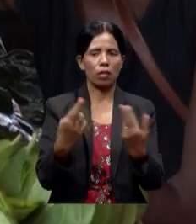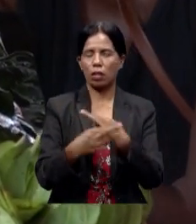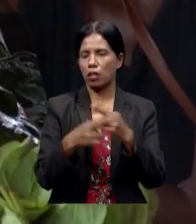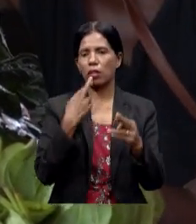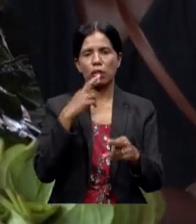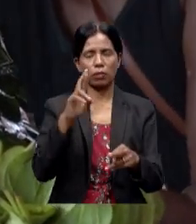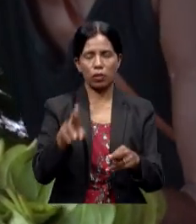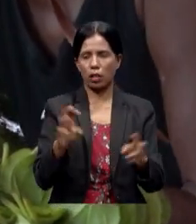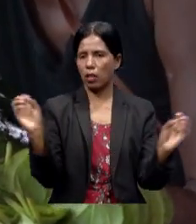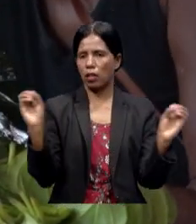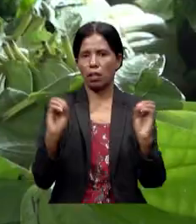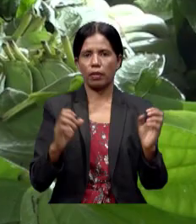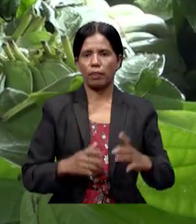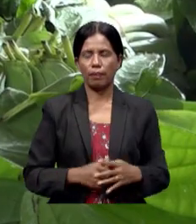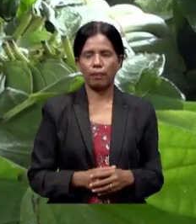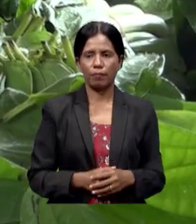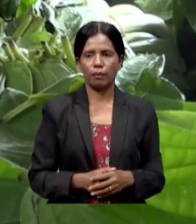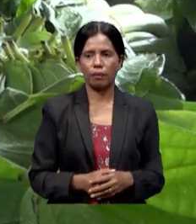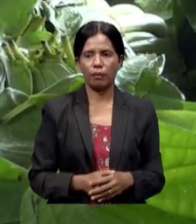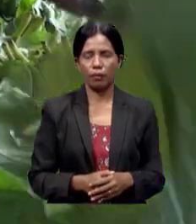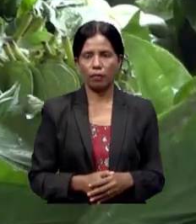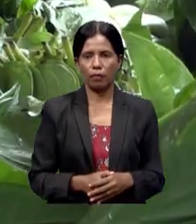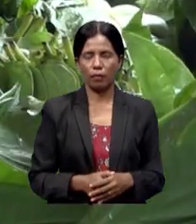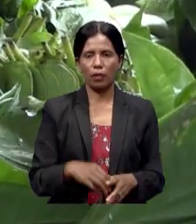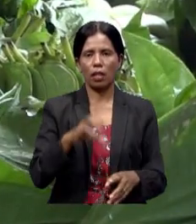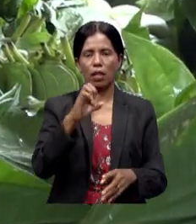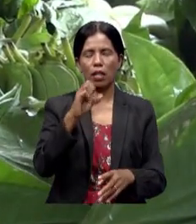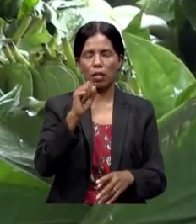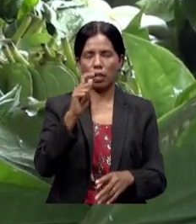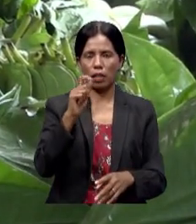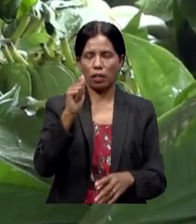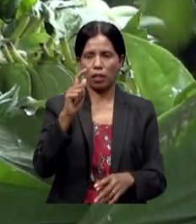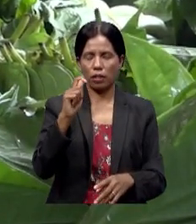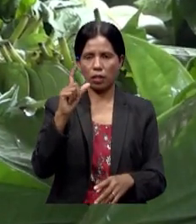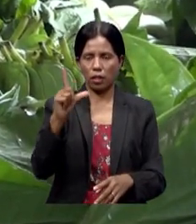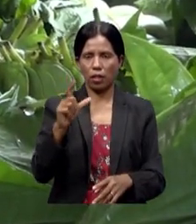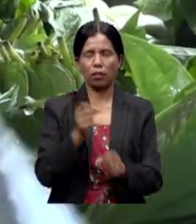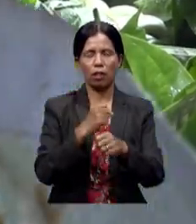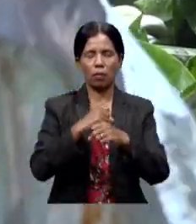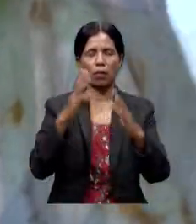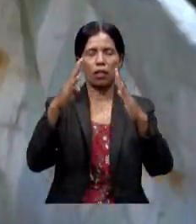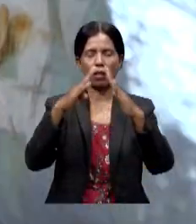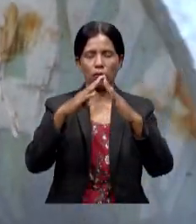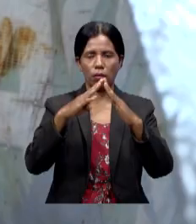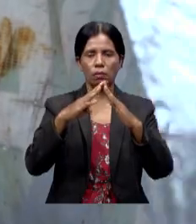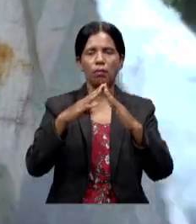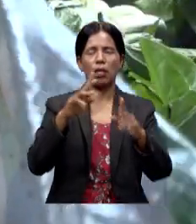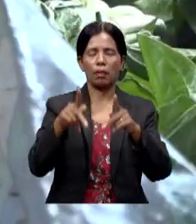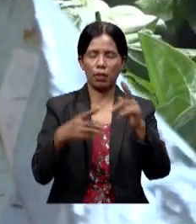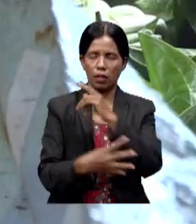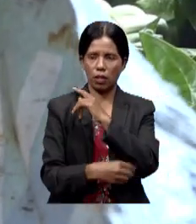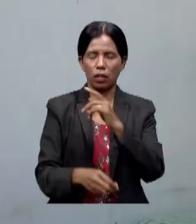mai. Ba estatal ni ane poin dadak ni atau halu uma ba kbit lai. Mas tu